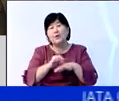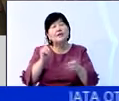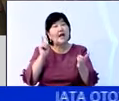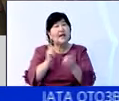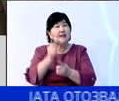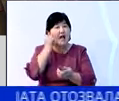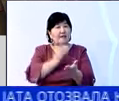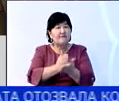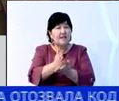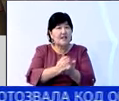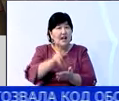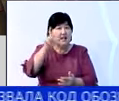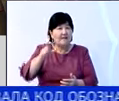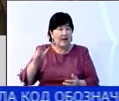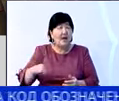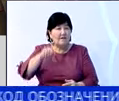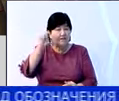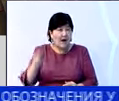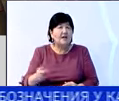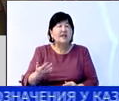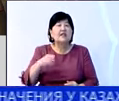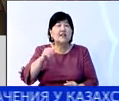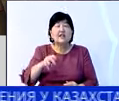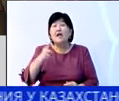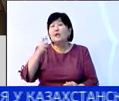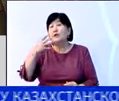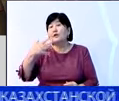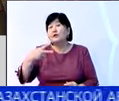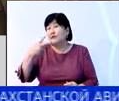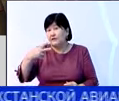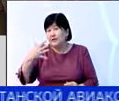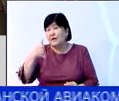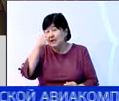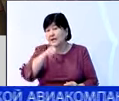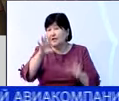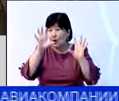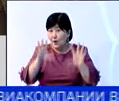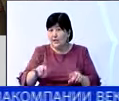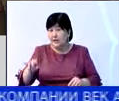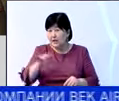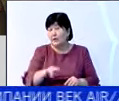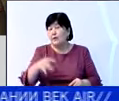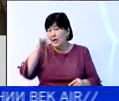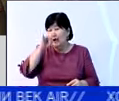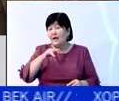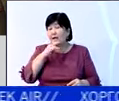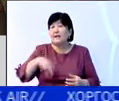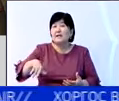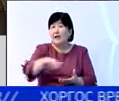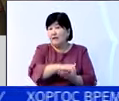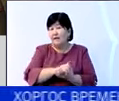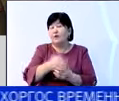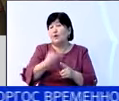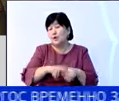встречи с ветеранами войны, ветеранами тыла. К 25-летию Конституции Республики Казахстан и 25-летию Ассамблеи народа